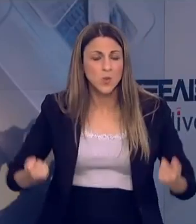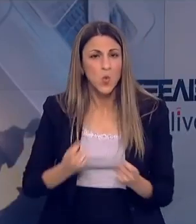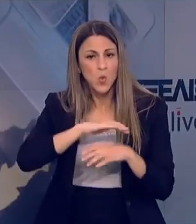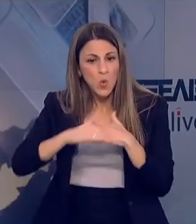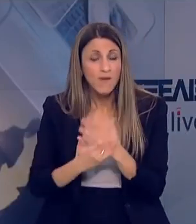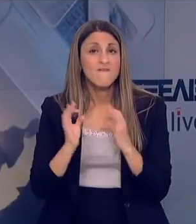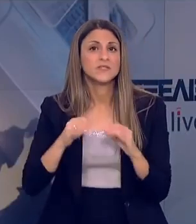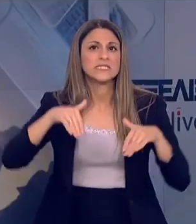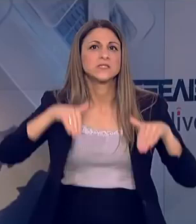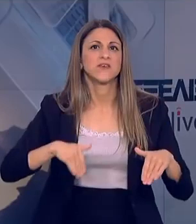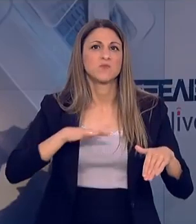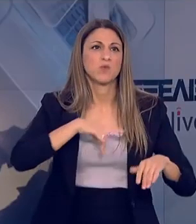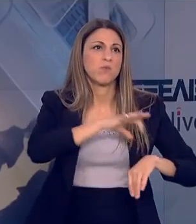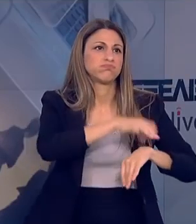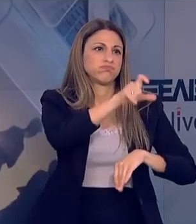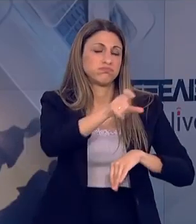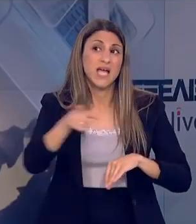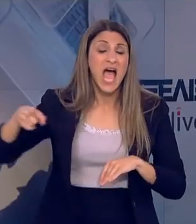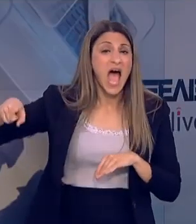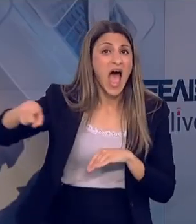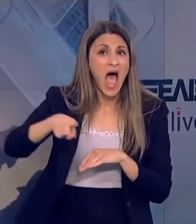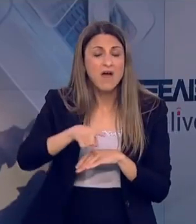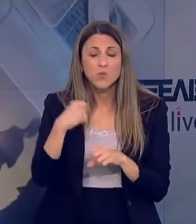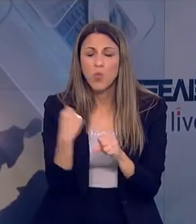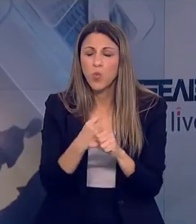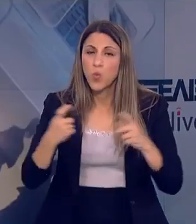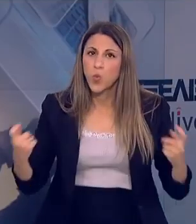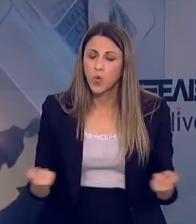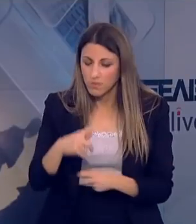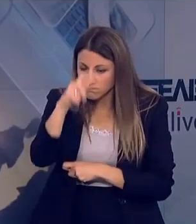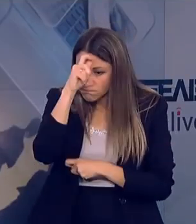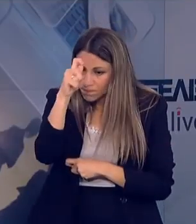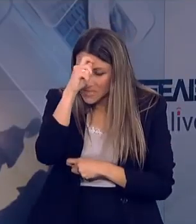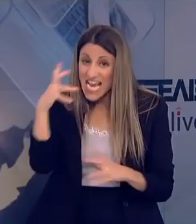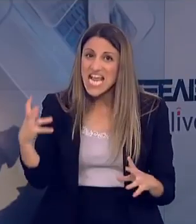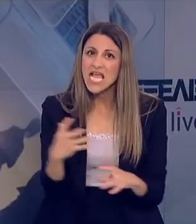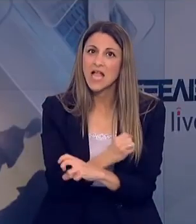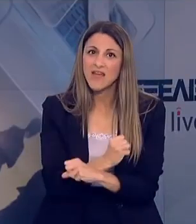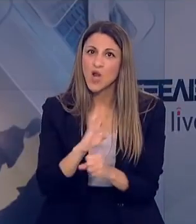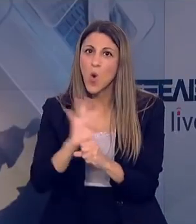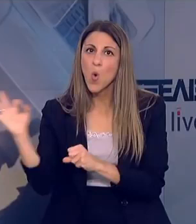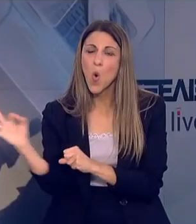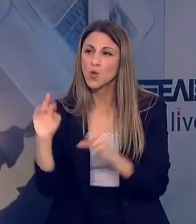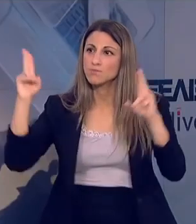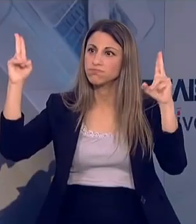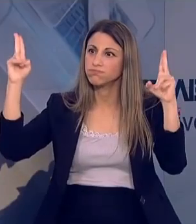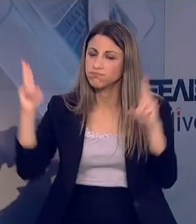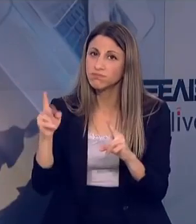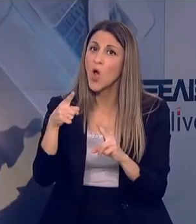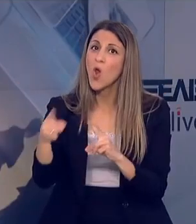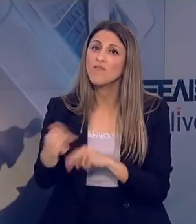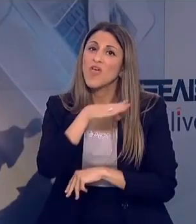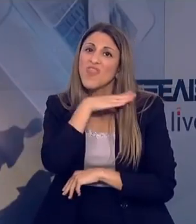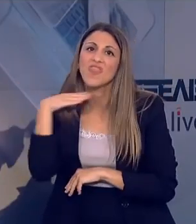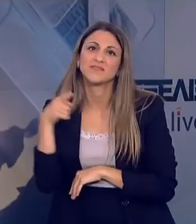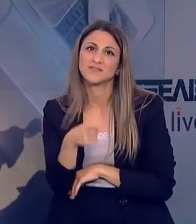ασθενή, τον τεράστιο ρόλο τους στην επιτυχή αντιμετώπιση των περιστατικών της νέας νόσου, ακούραστα και με αυτοθυσία.